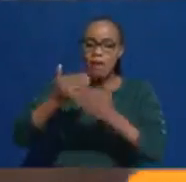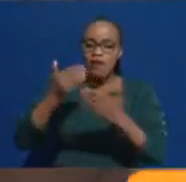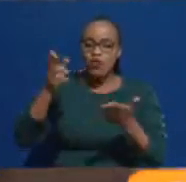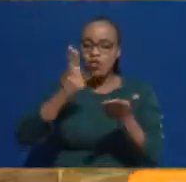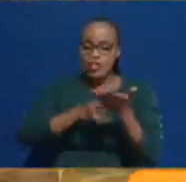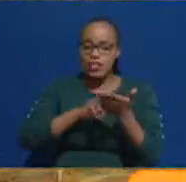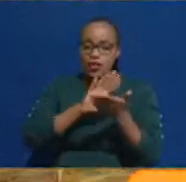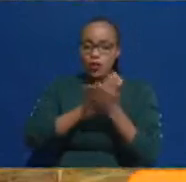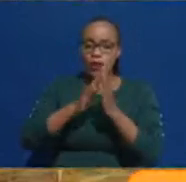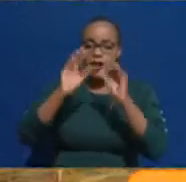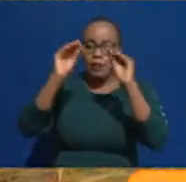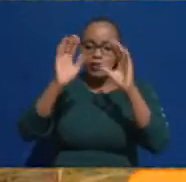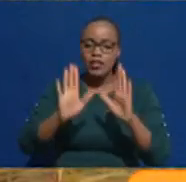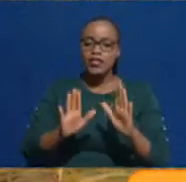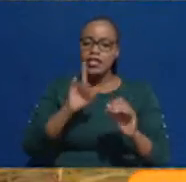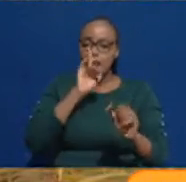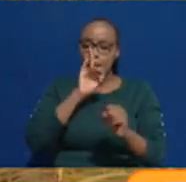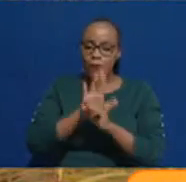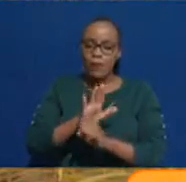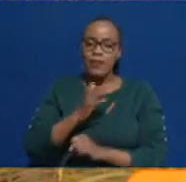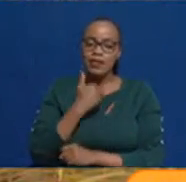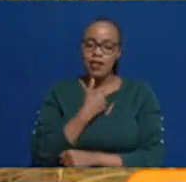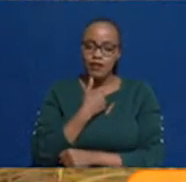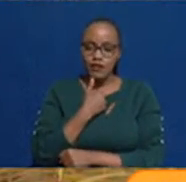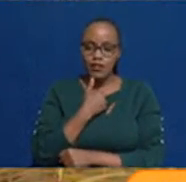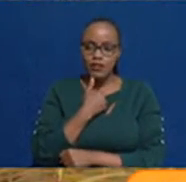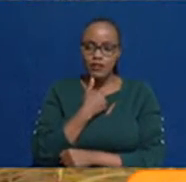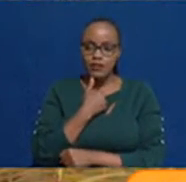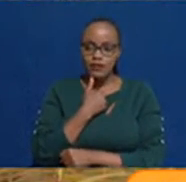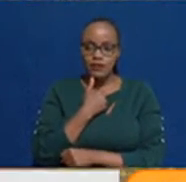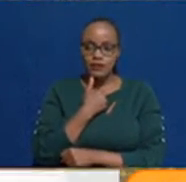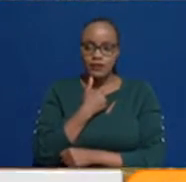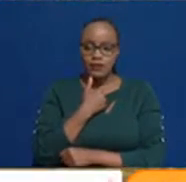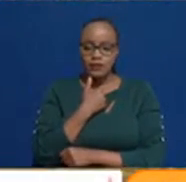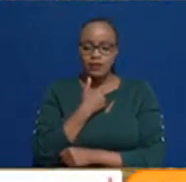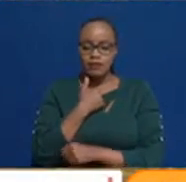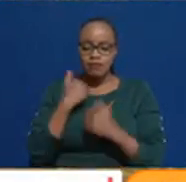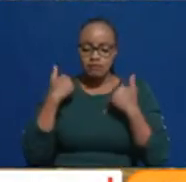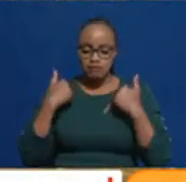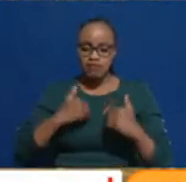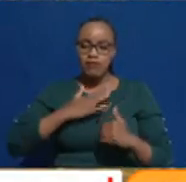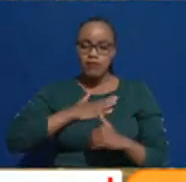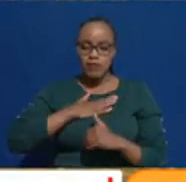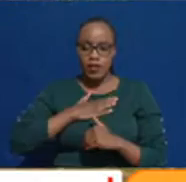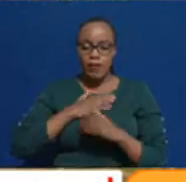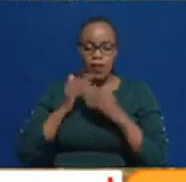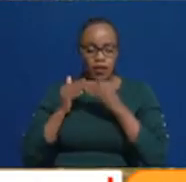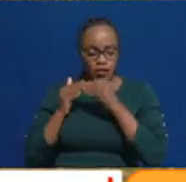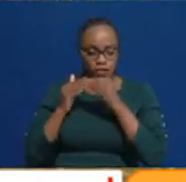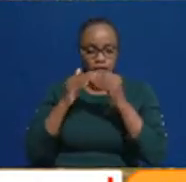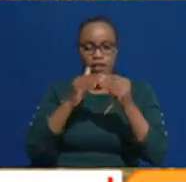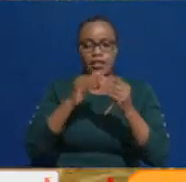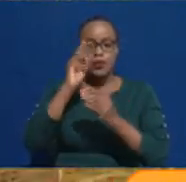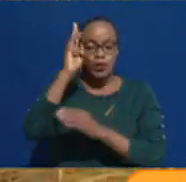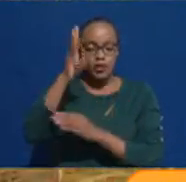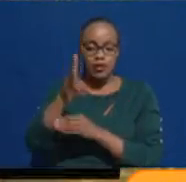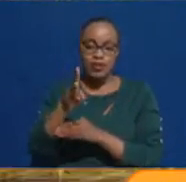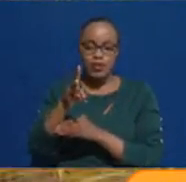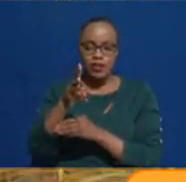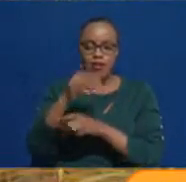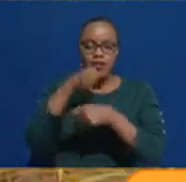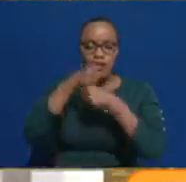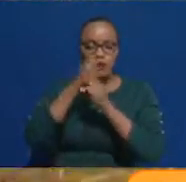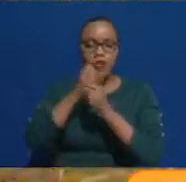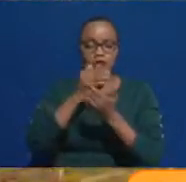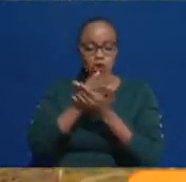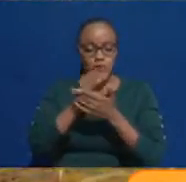kama walimu. Nimewahakikishia ya kwamba mimi nitakuwa mstari wa mbele